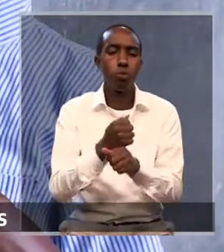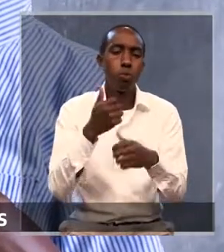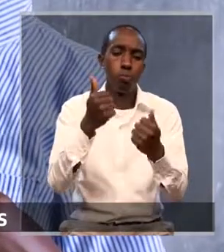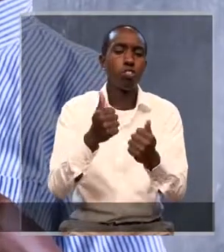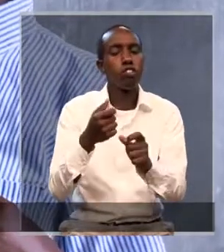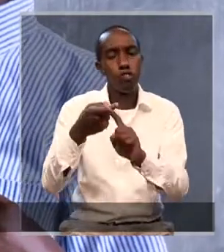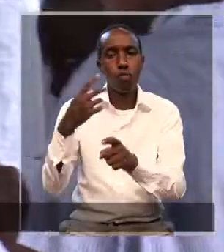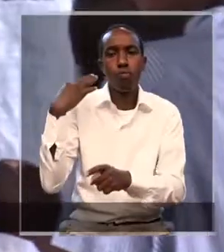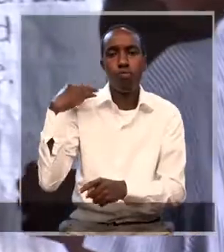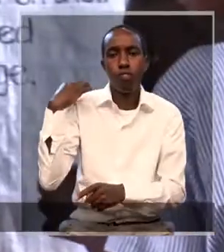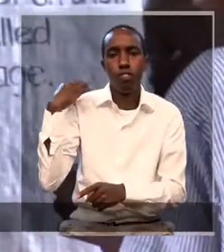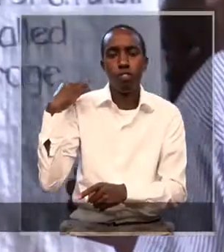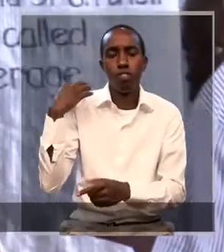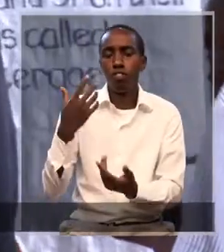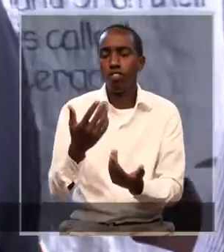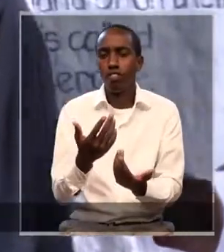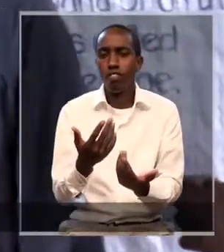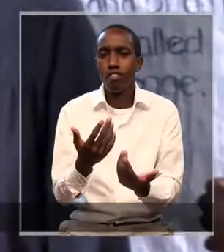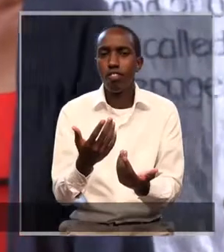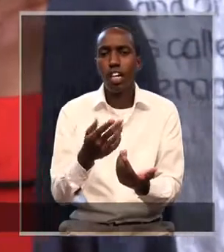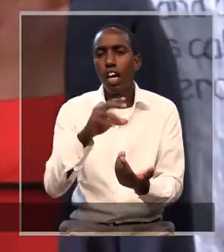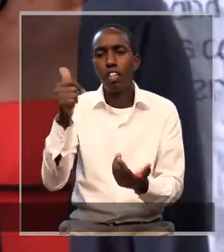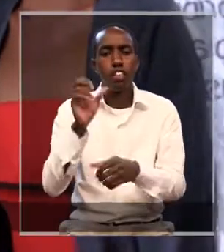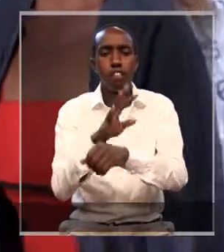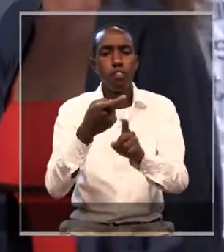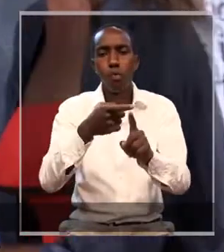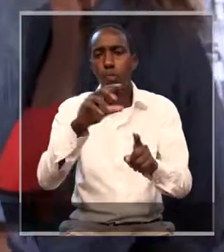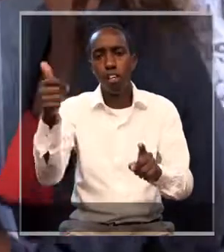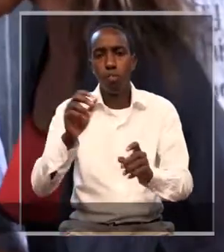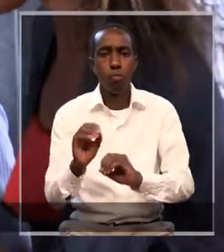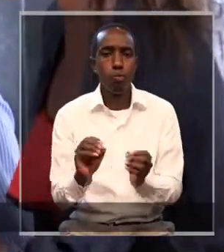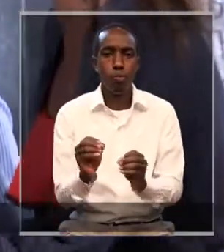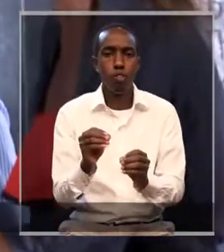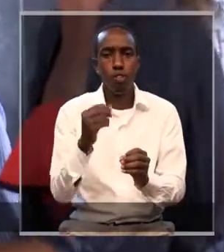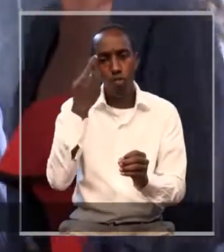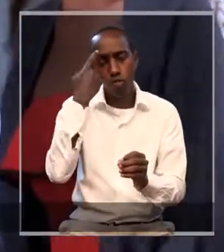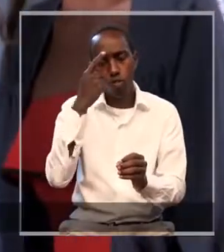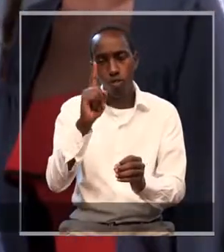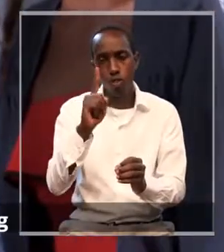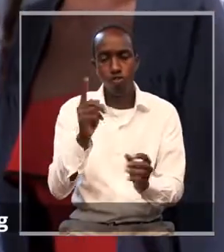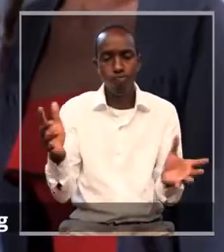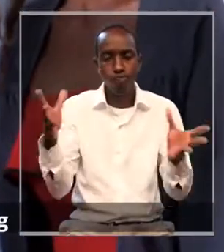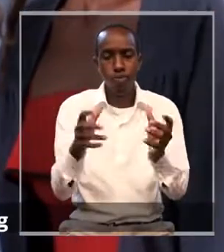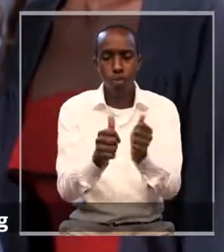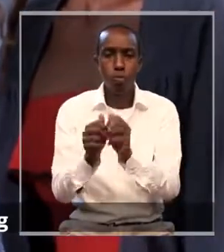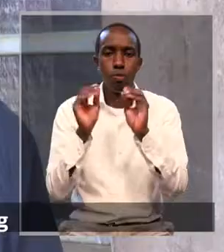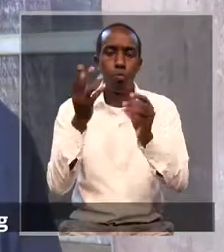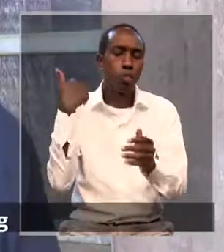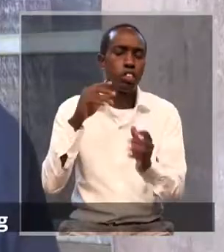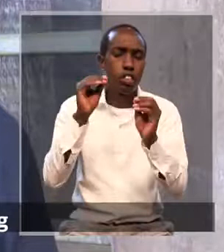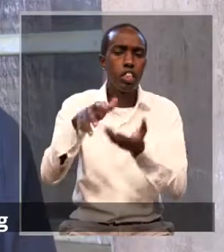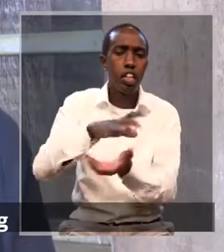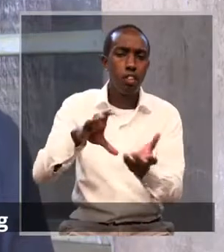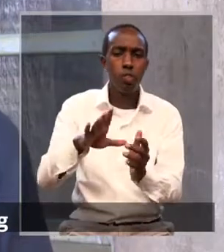imikorere myiza tukesha VSO. Nta yindi nama yaturutse ku ruhande kugira ngo kombere twigishaga mu kavuyo